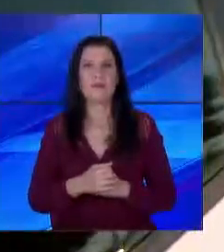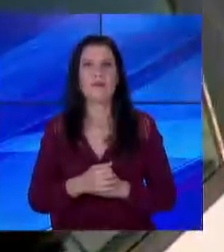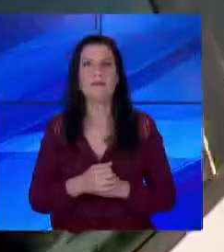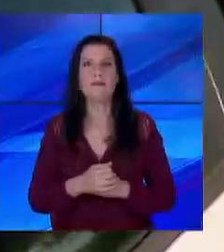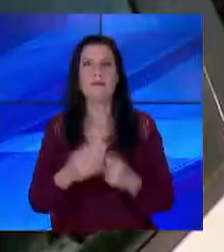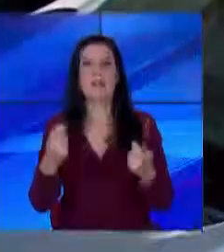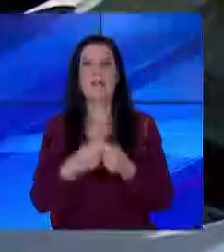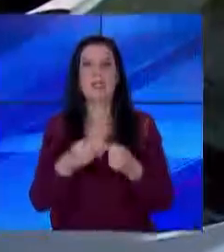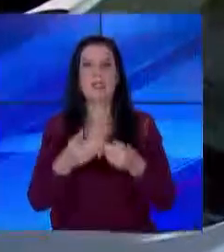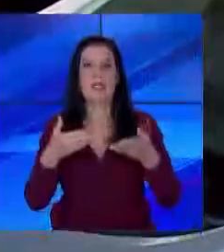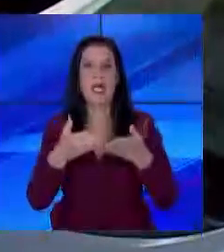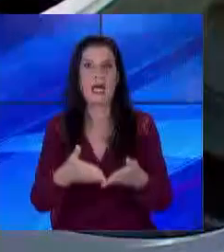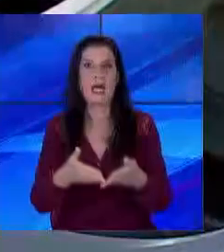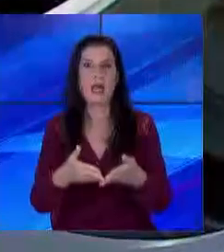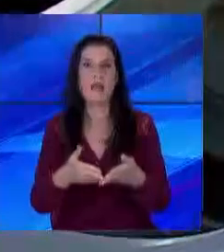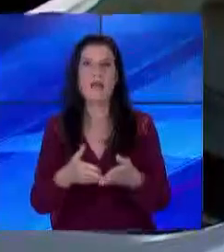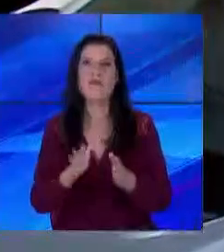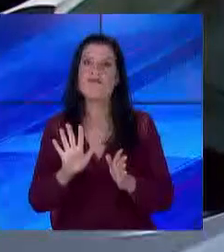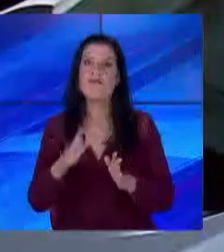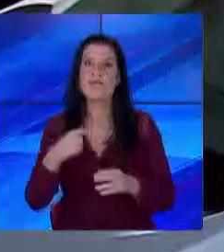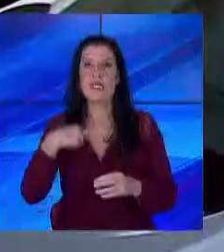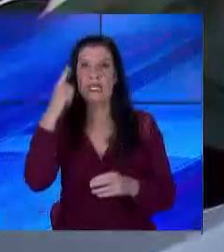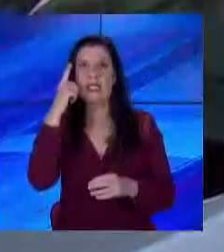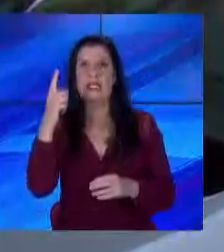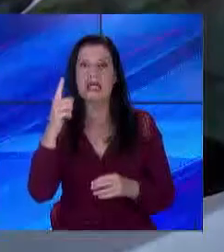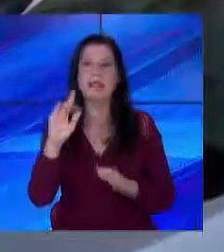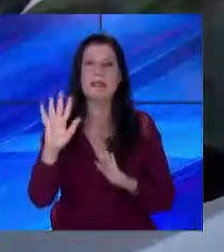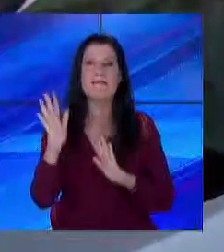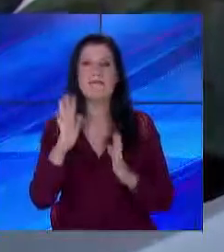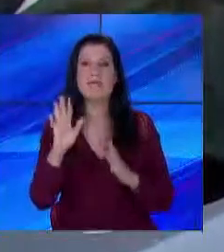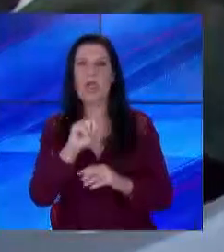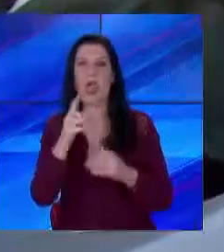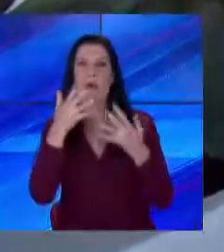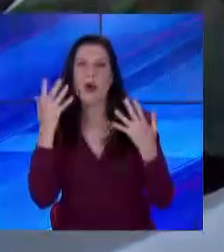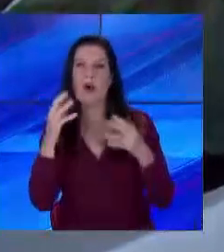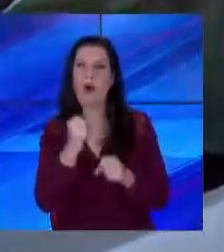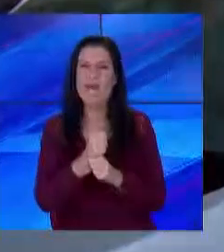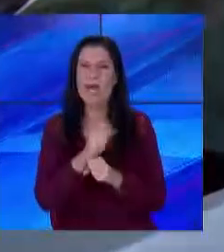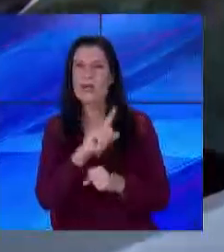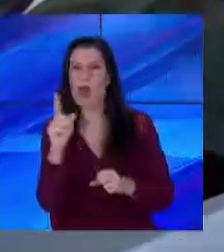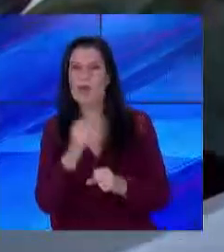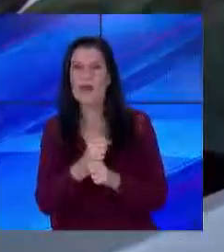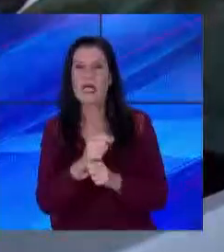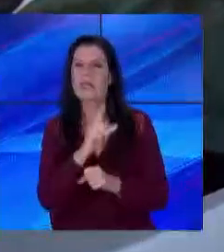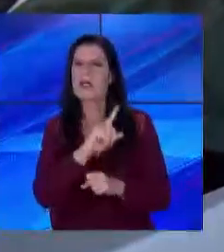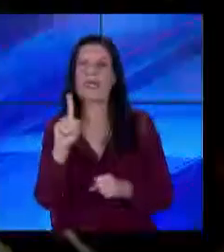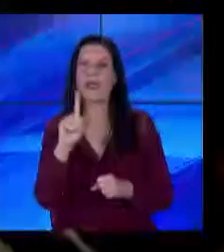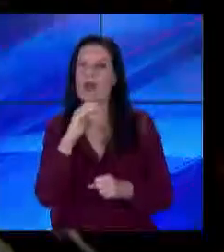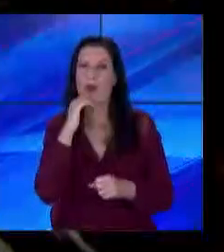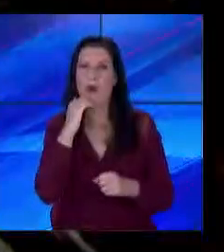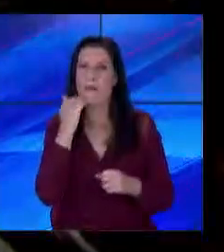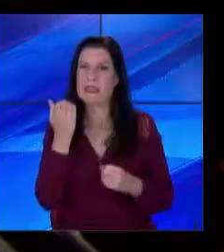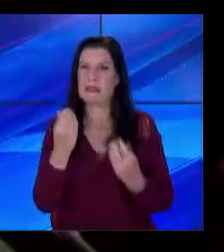לגבי היעילות, ככה בעיניי קצת שנויה במחלוקת, לא כל כך ברור, עובד, לא עובד, לא מספיק יעיל, כי